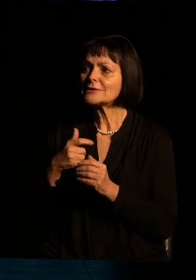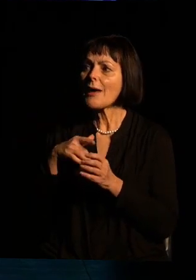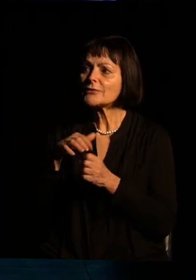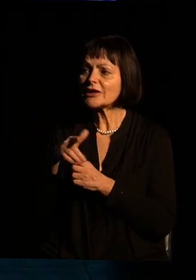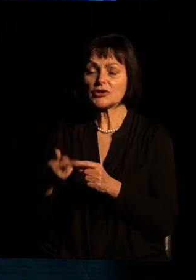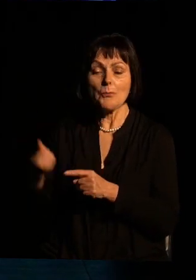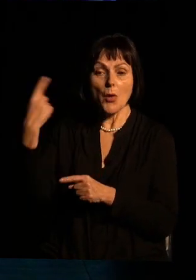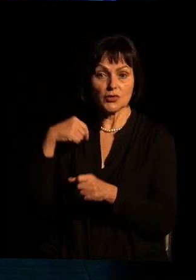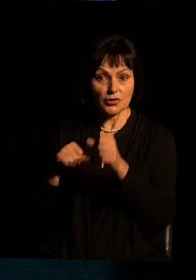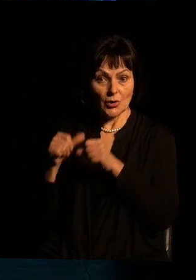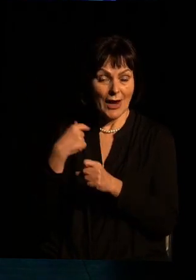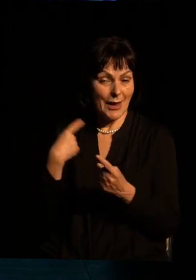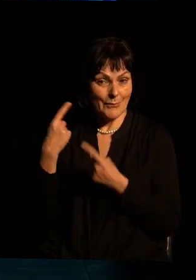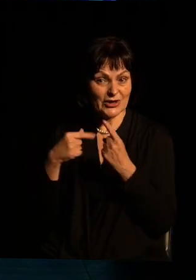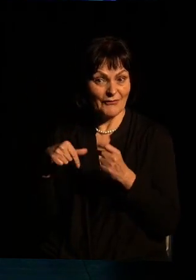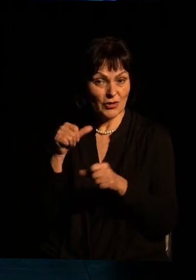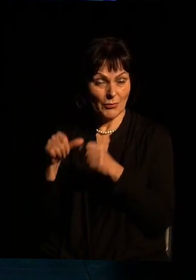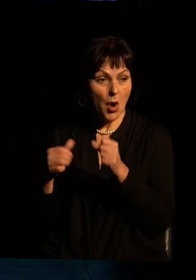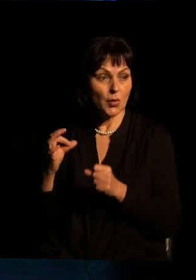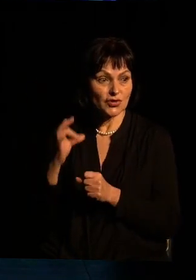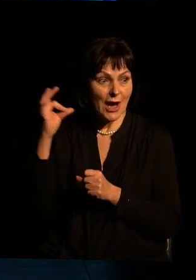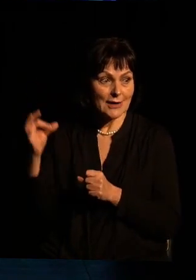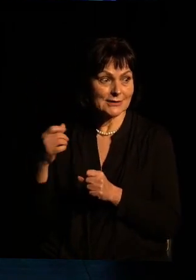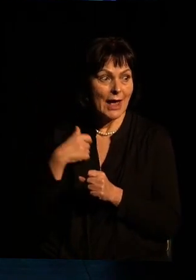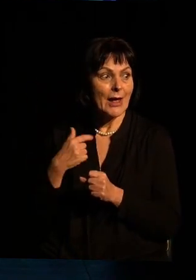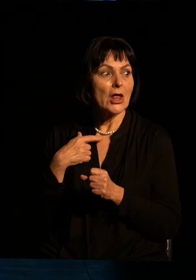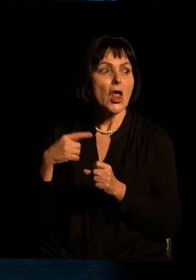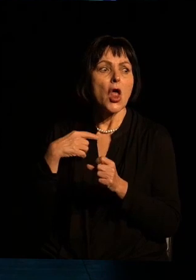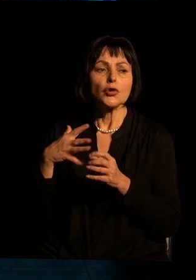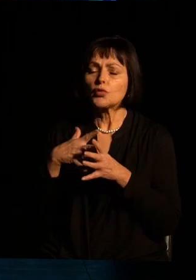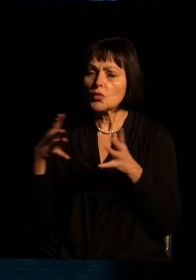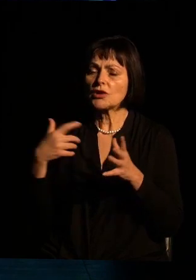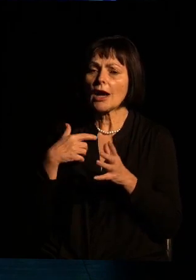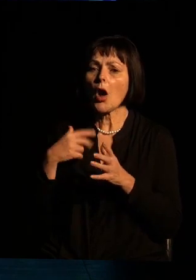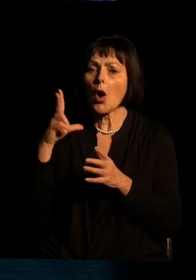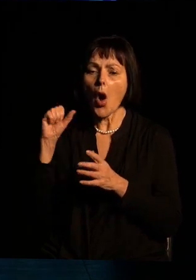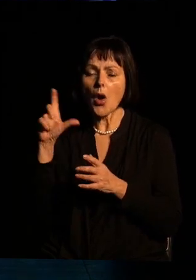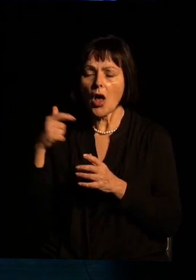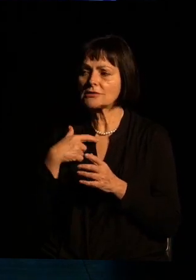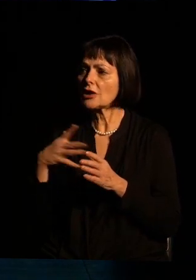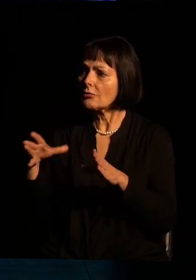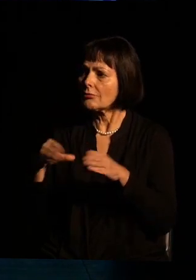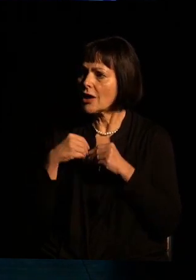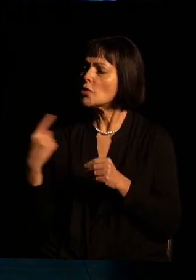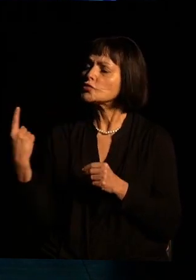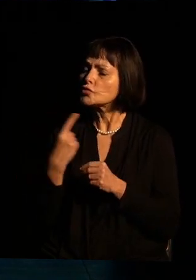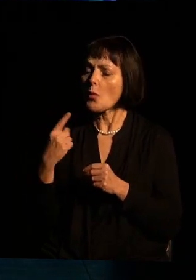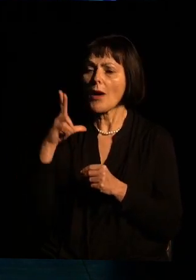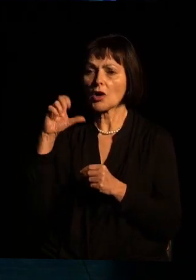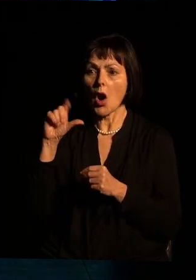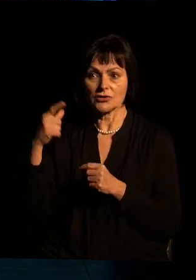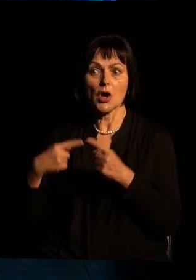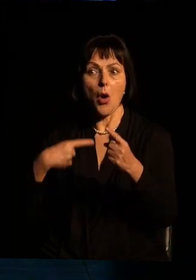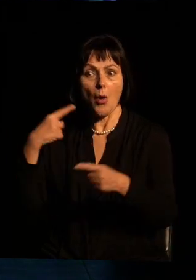z poprzedniego roku. Ja myślę, że w tym roku ma dużą szansę już mieć prawie tak dużego kolosa jak Rysiek, czyli tego super kolosa za to przejście, o